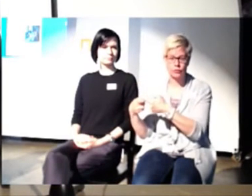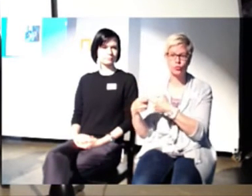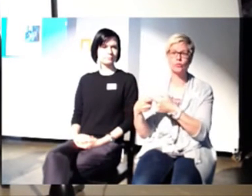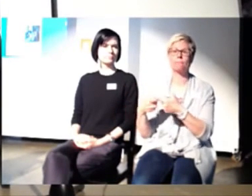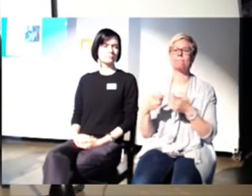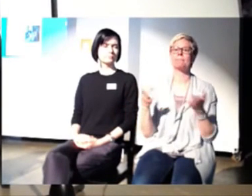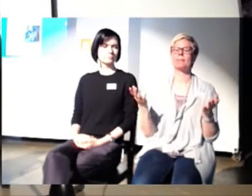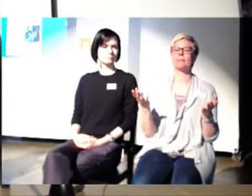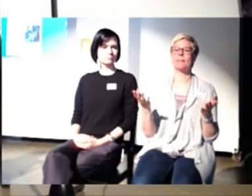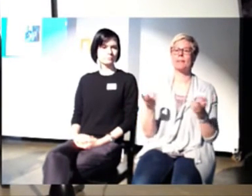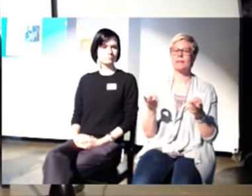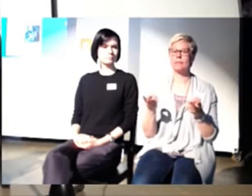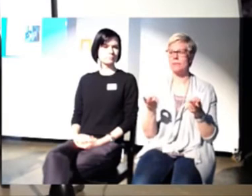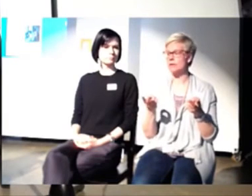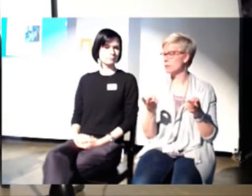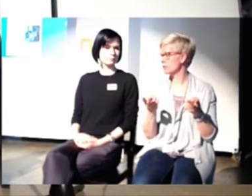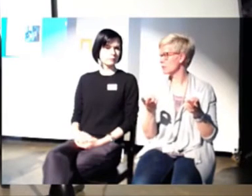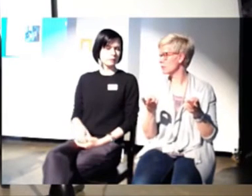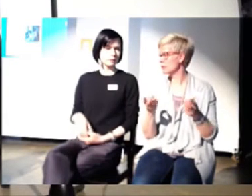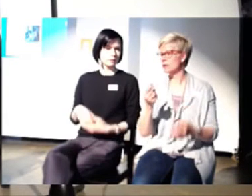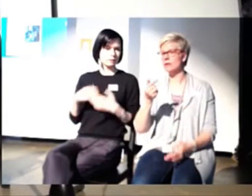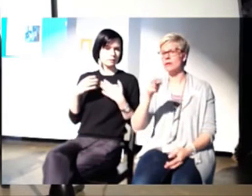tällainen Hollannissa toimiva Trans